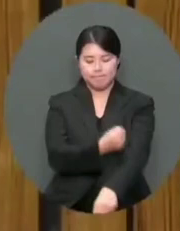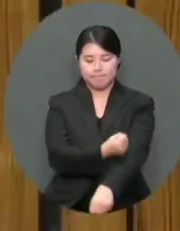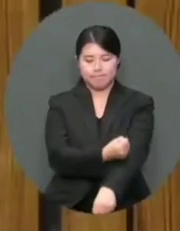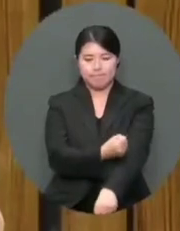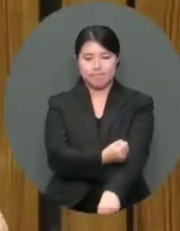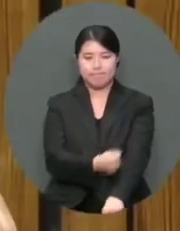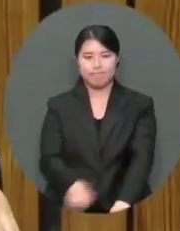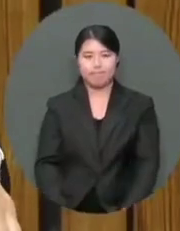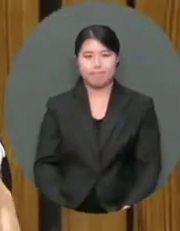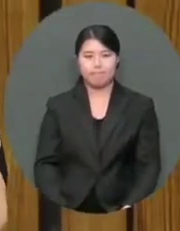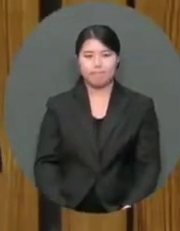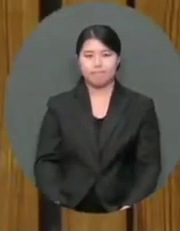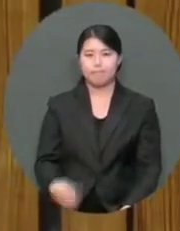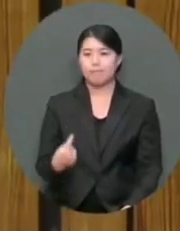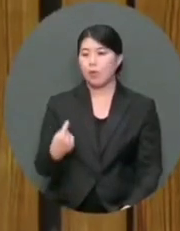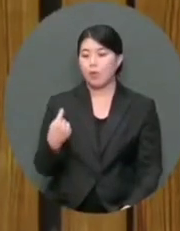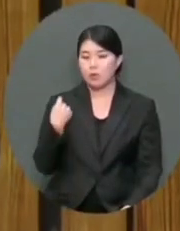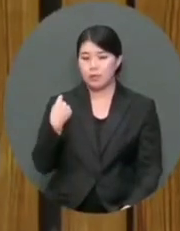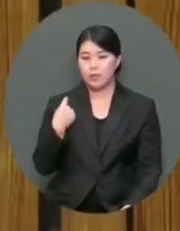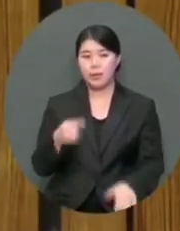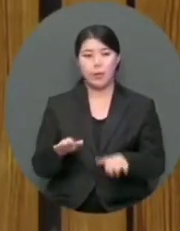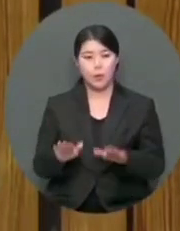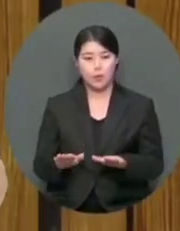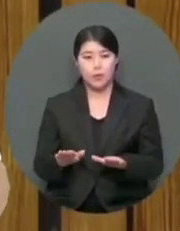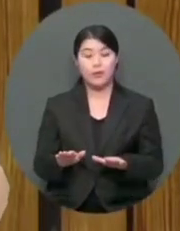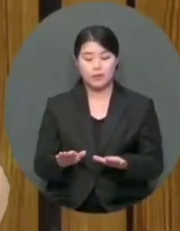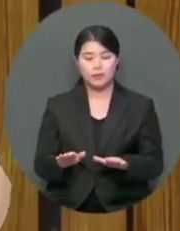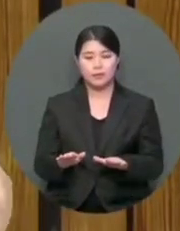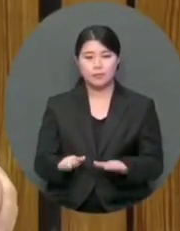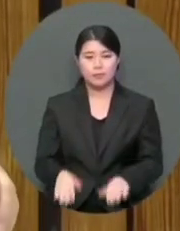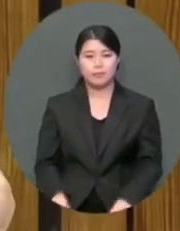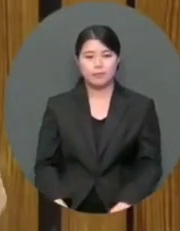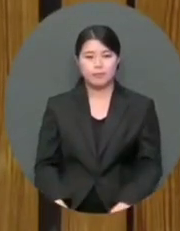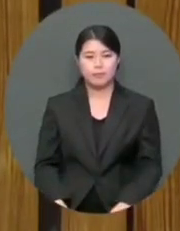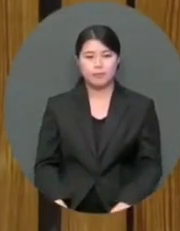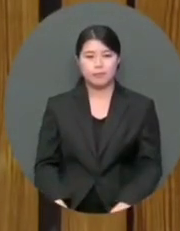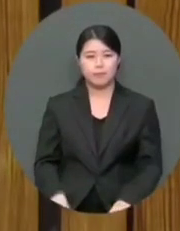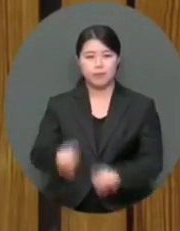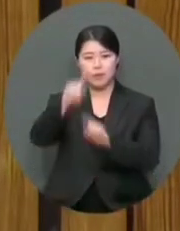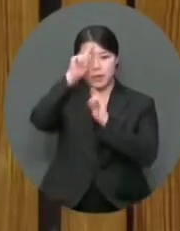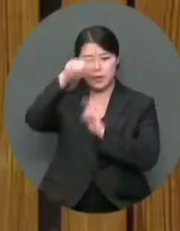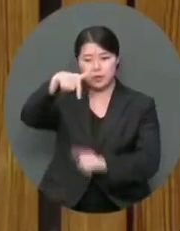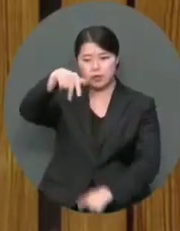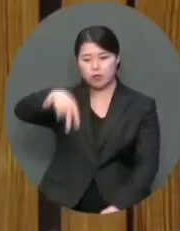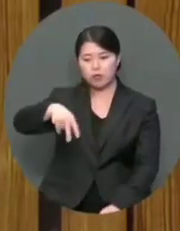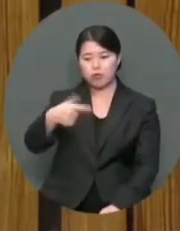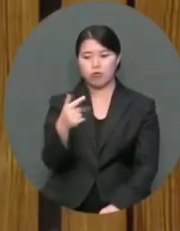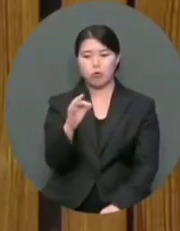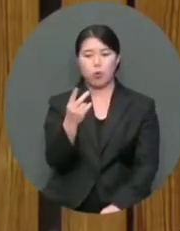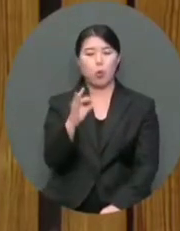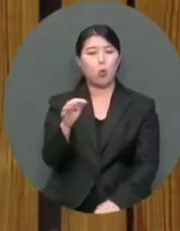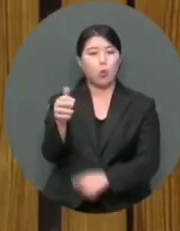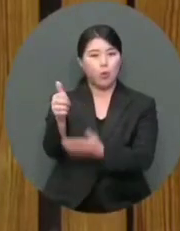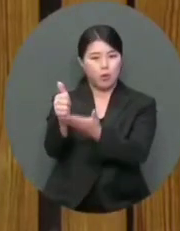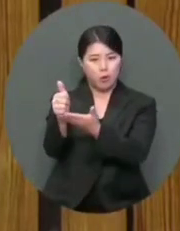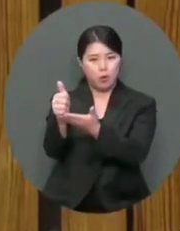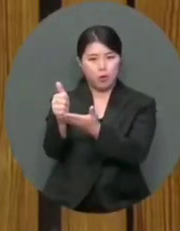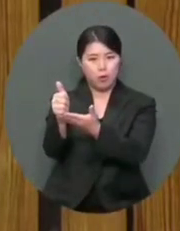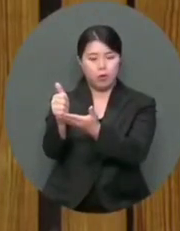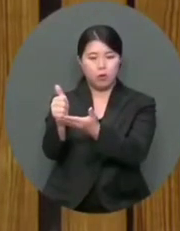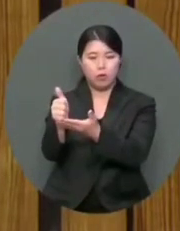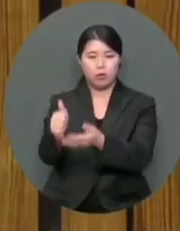수고하셨습니다. 어제 오늘 이틀에 걸쳐서 우리 이균형 대법원장 후보자에